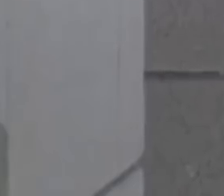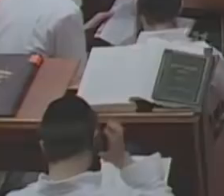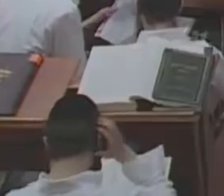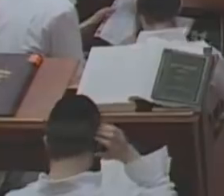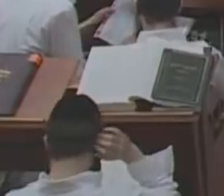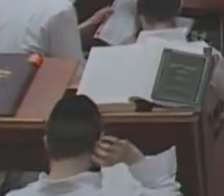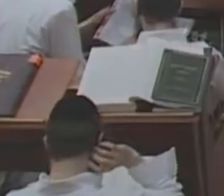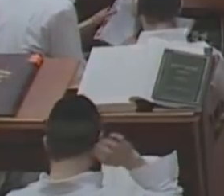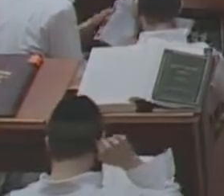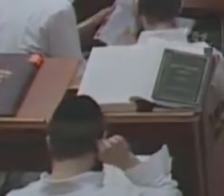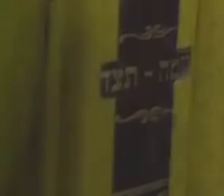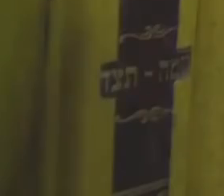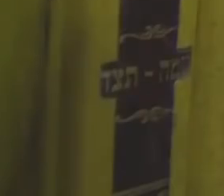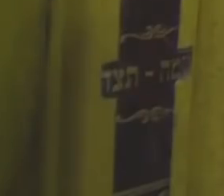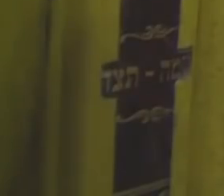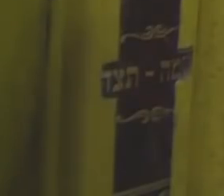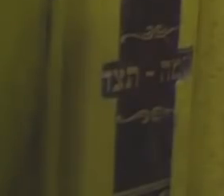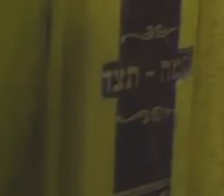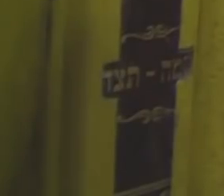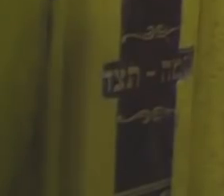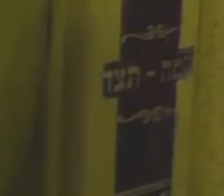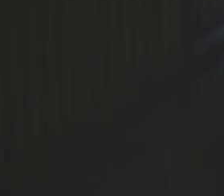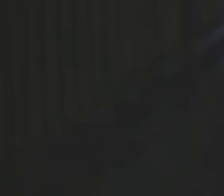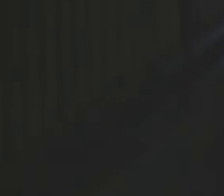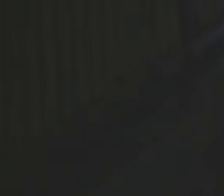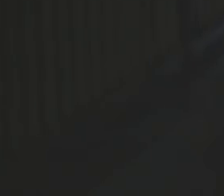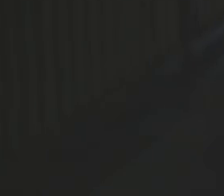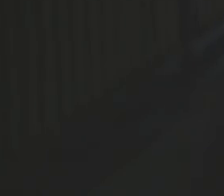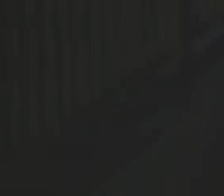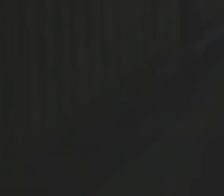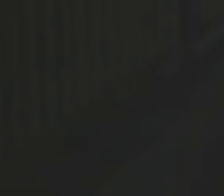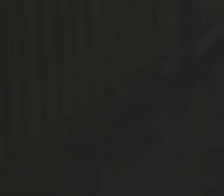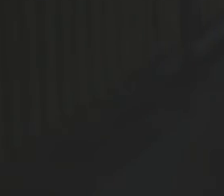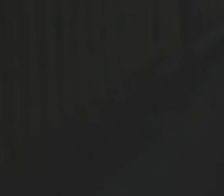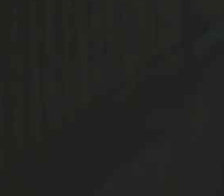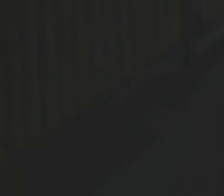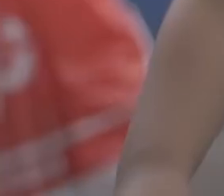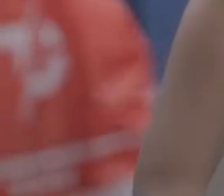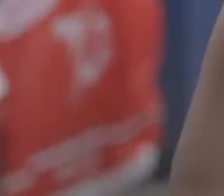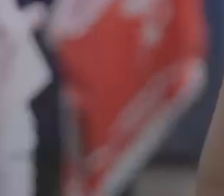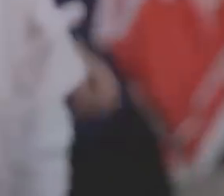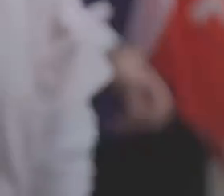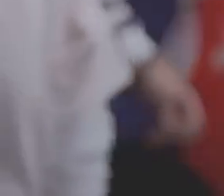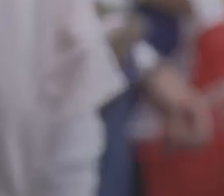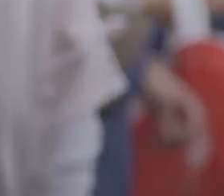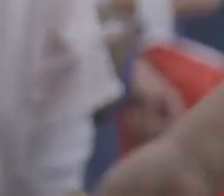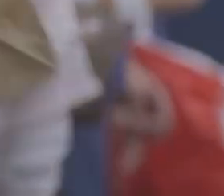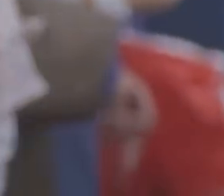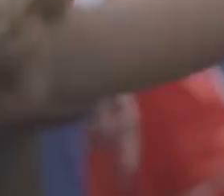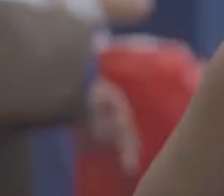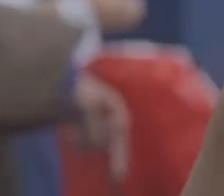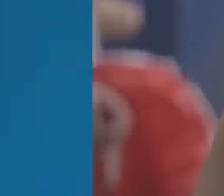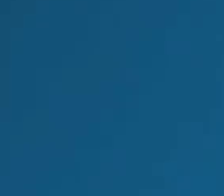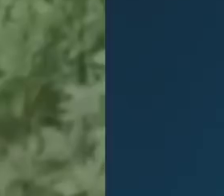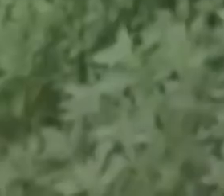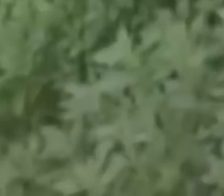ליכוד. ג' יהדות התורה. אורן אהרוני בעקבות הקול החרדי. אני יש לי רב, אני הולך אחרי הרב שלי. אז בא לי ליכוד, אני מבחר ליכוד, הרב עדי אמר